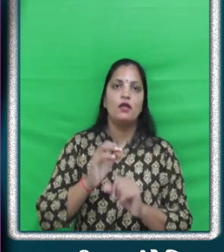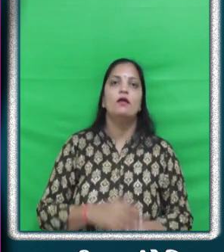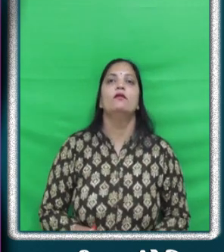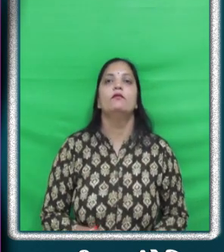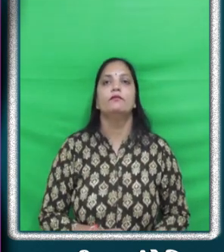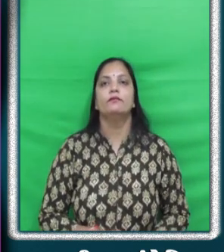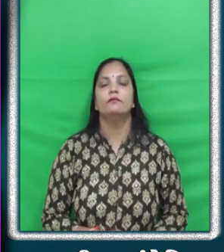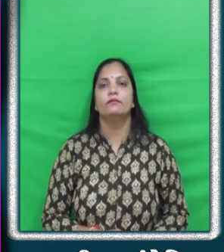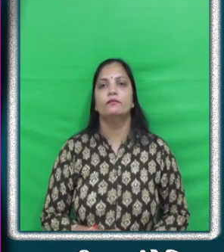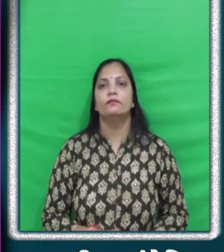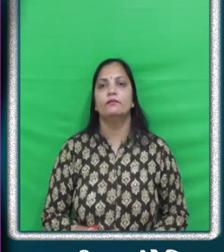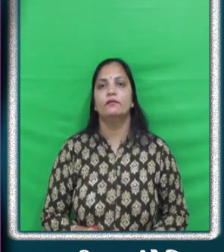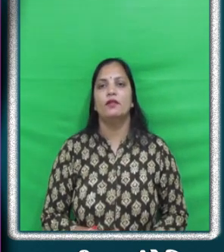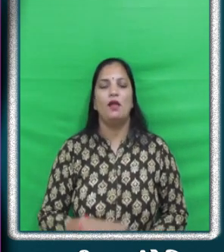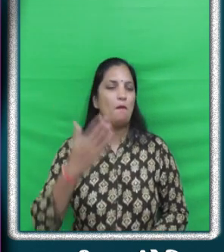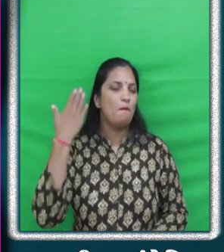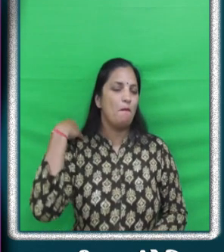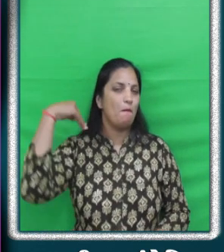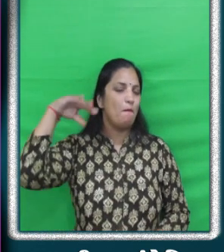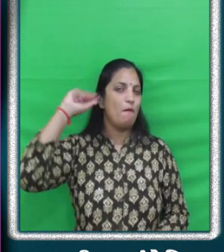કરોડ સ્તંભની,